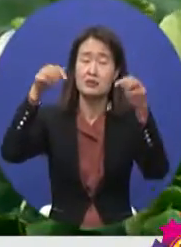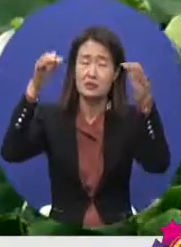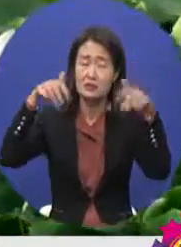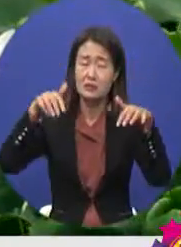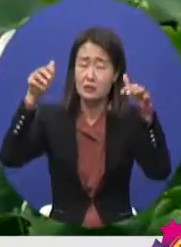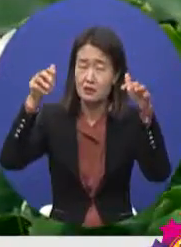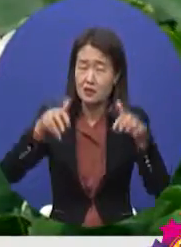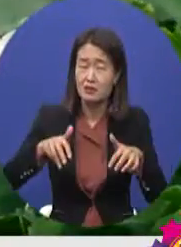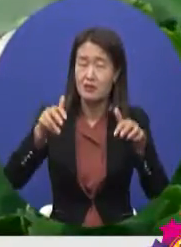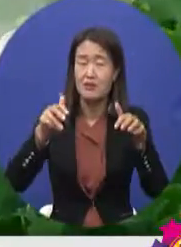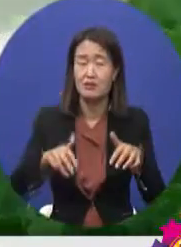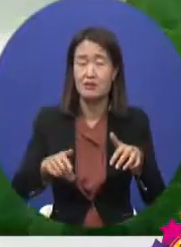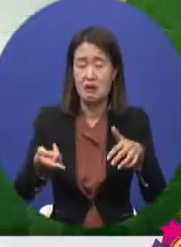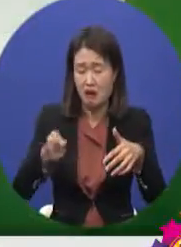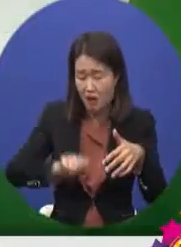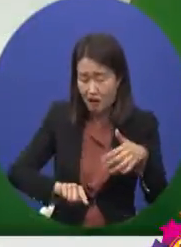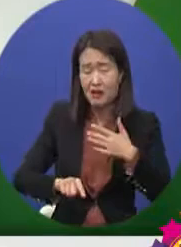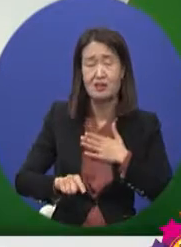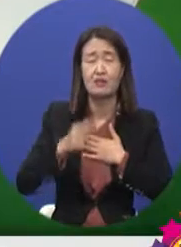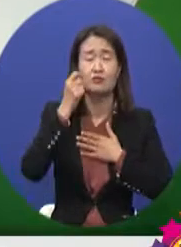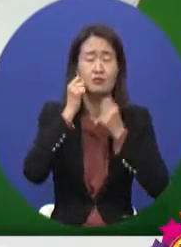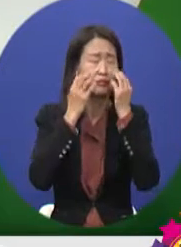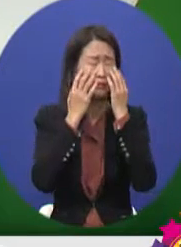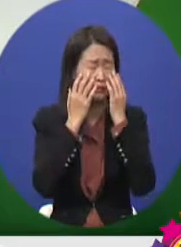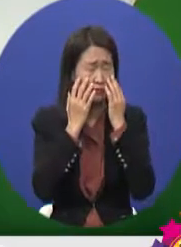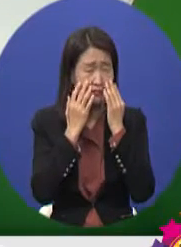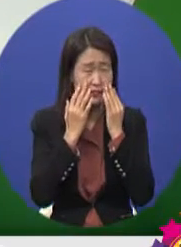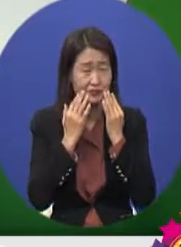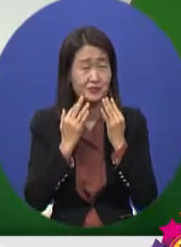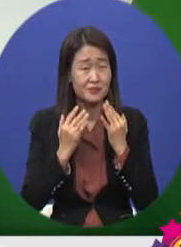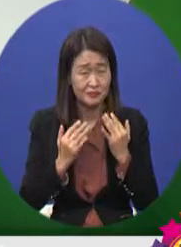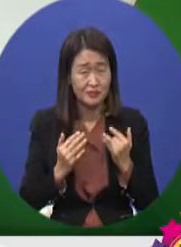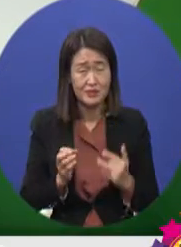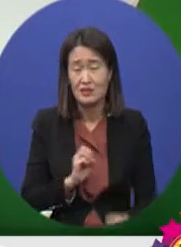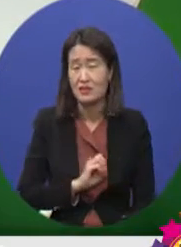빗물이 흐르고 내 눈물도 흐르고